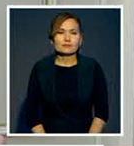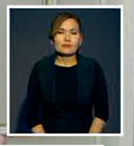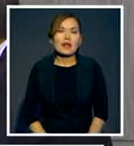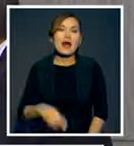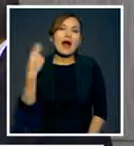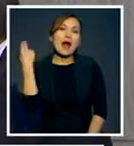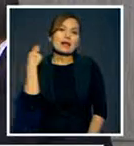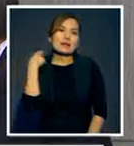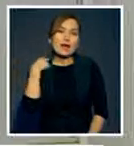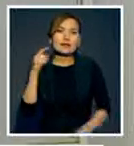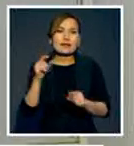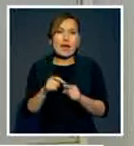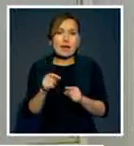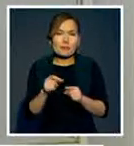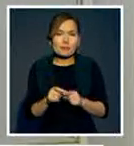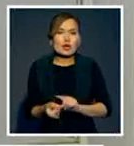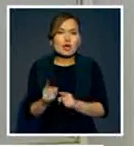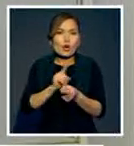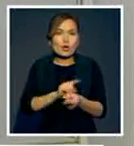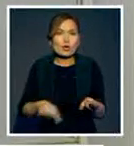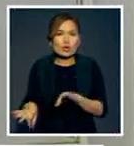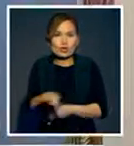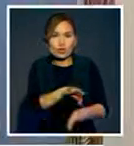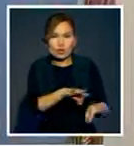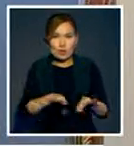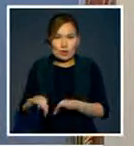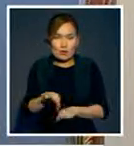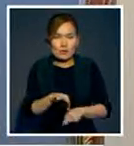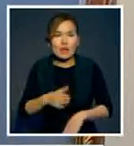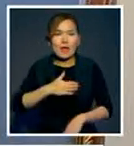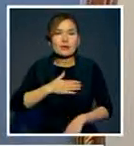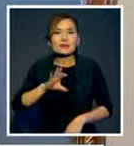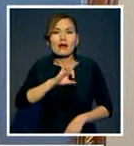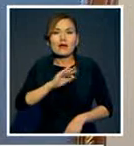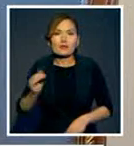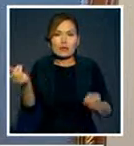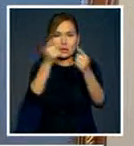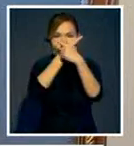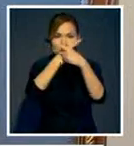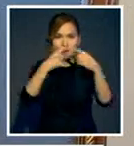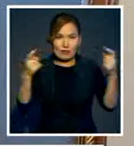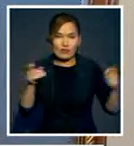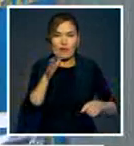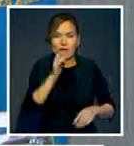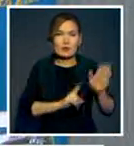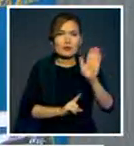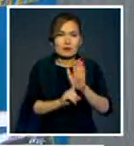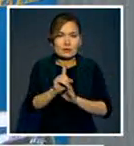Латын әліпбиінің жобасын ресми түрде жариялатын кез келді. Енді ары